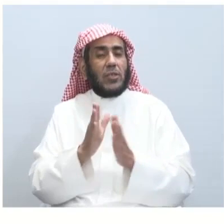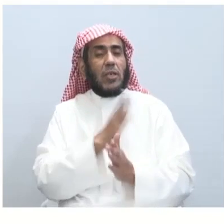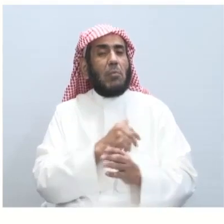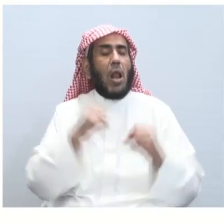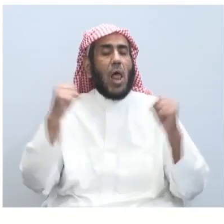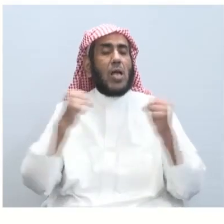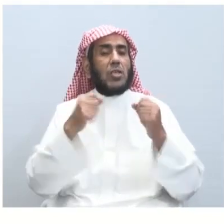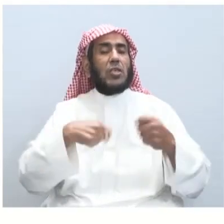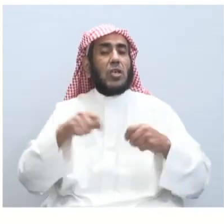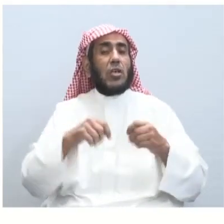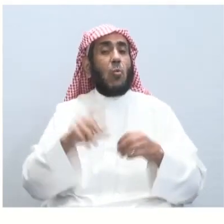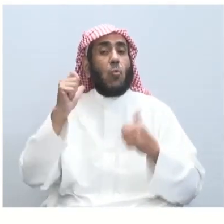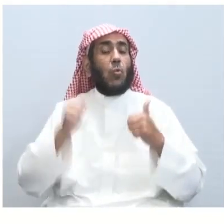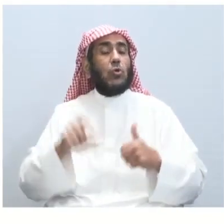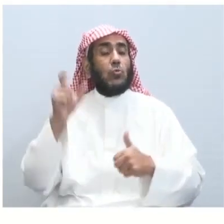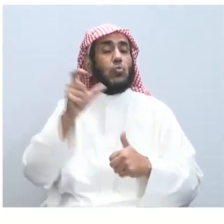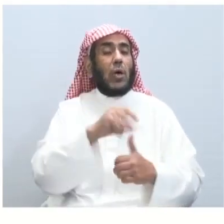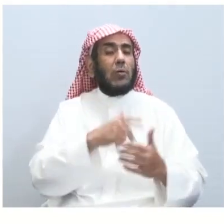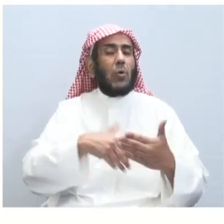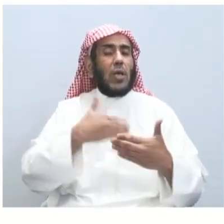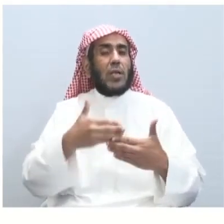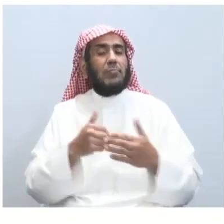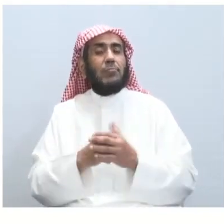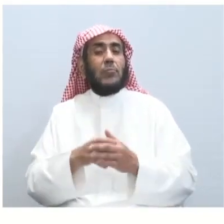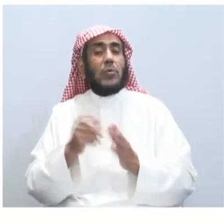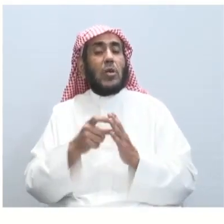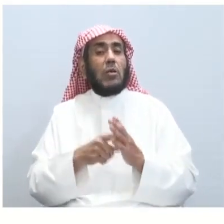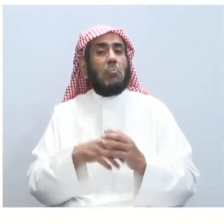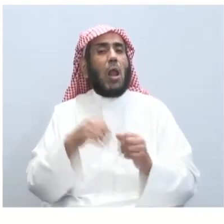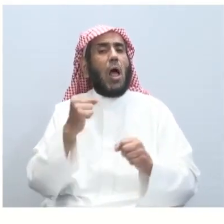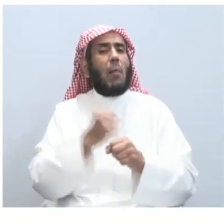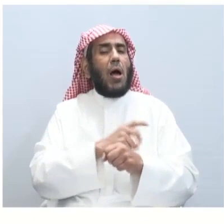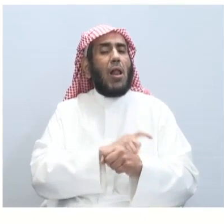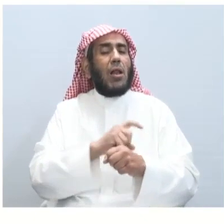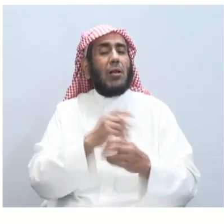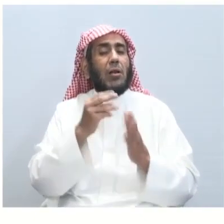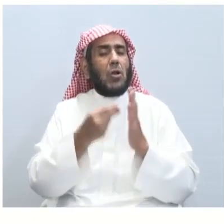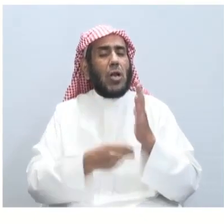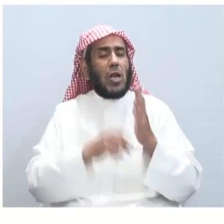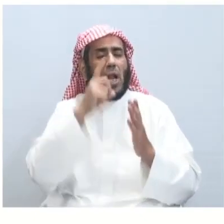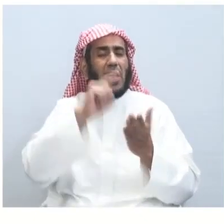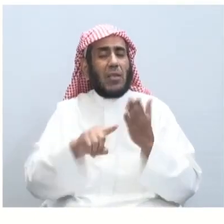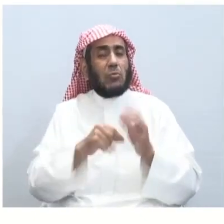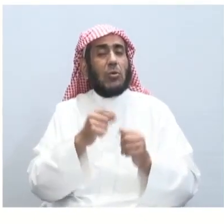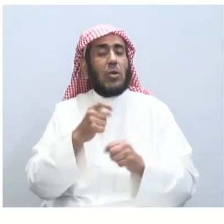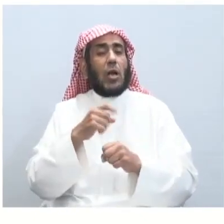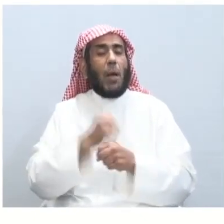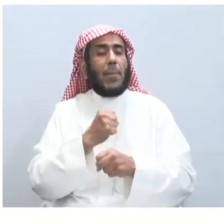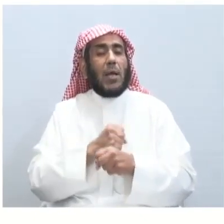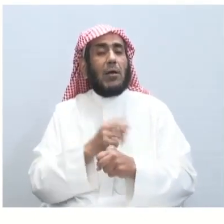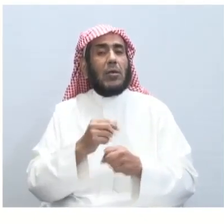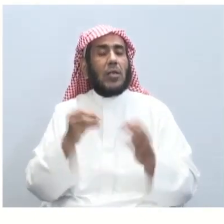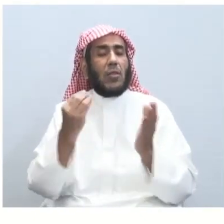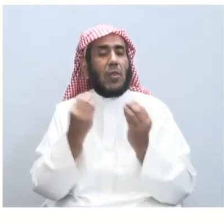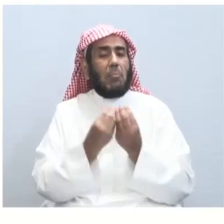الانشطه التجاريه والتجار كذلك هناك جانب الاجراءات التي يتوجب عليهم القيام بها ايضا